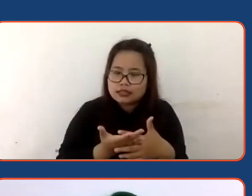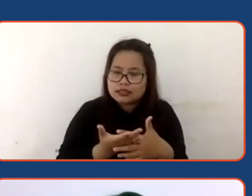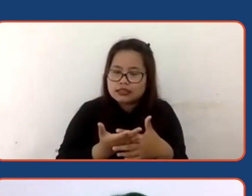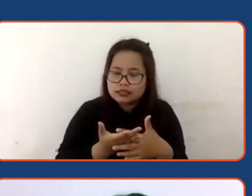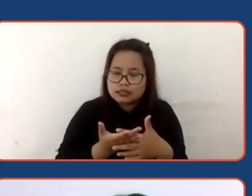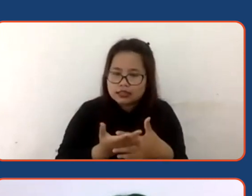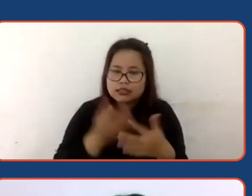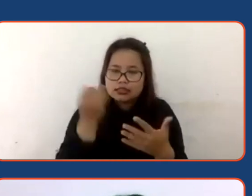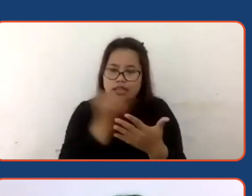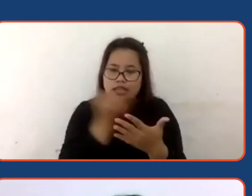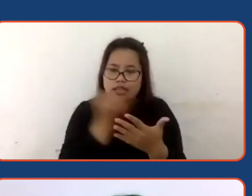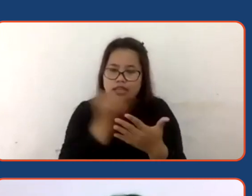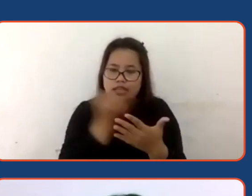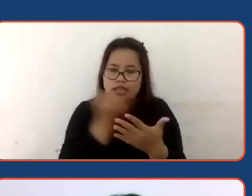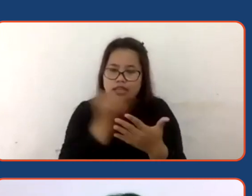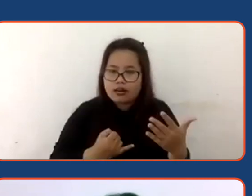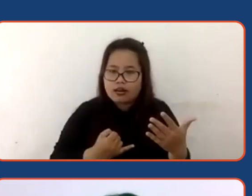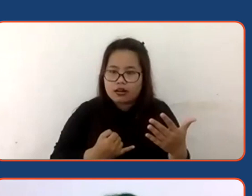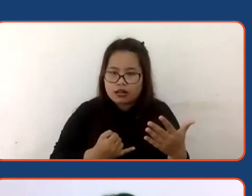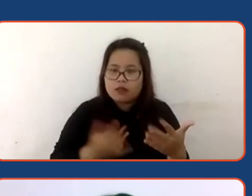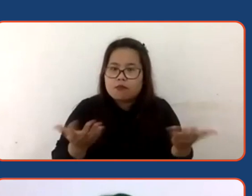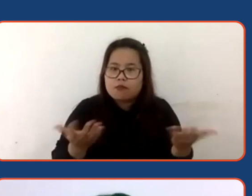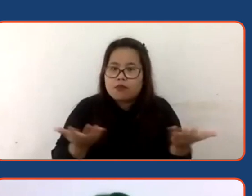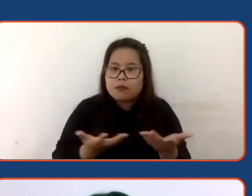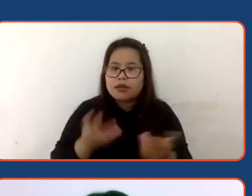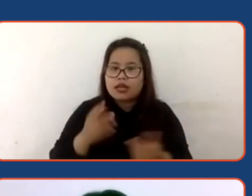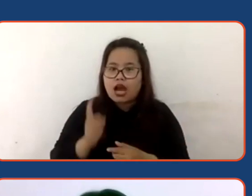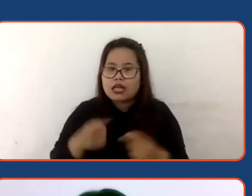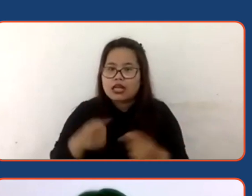yang ada di dalam cerita itu secara maksimal gitu